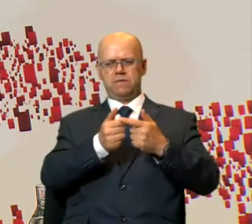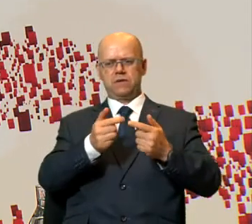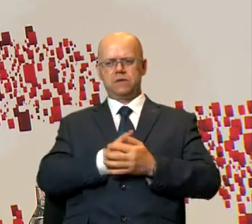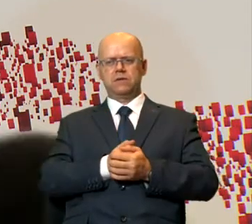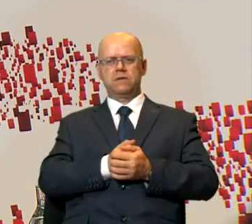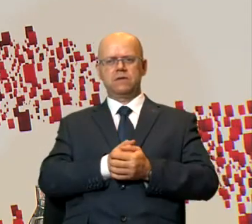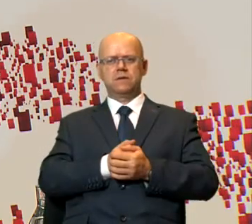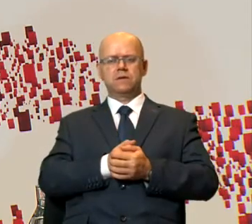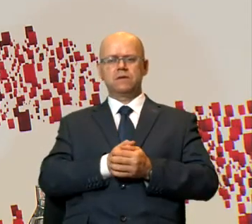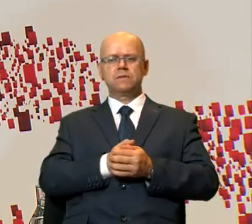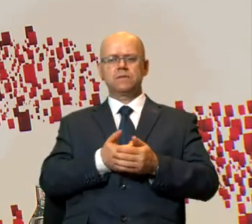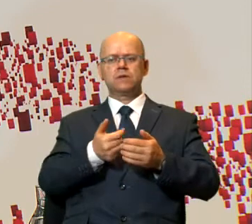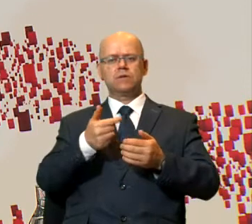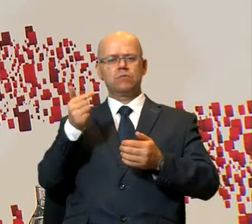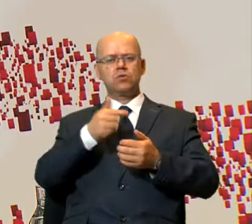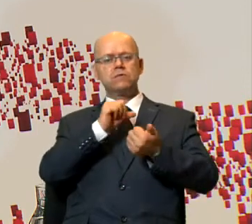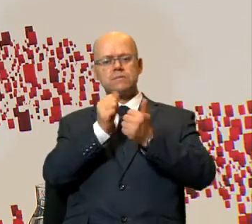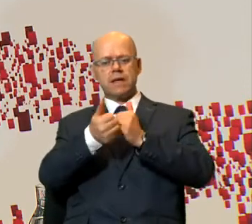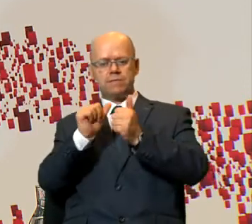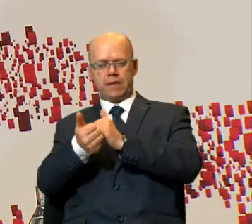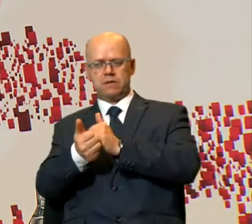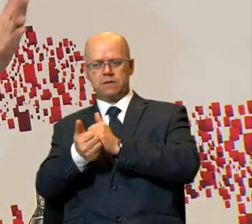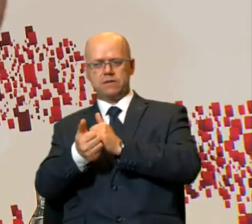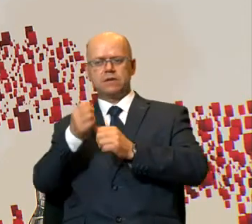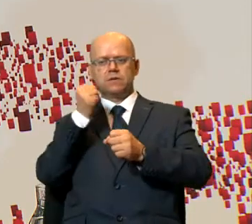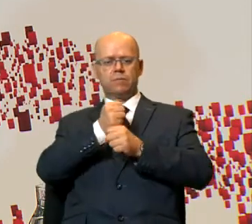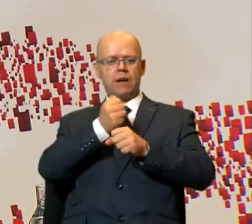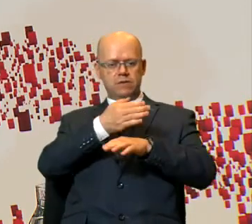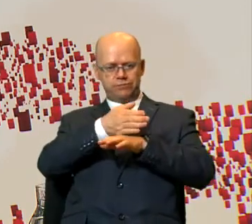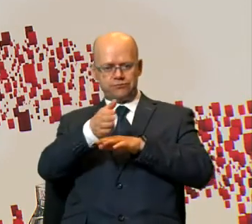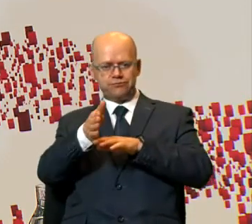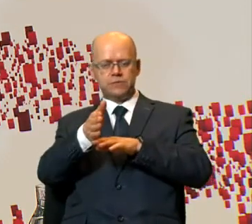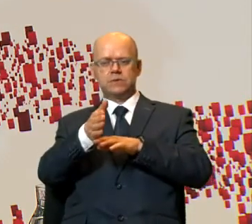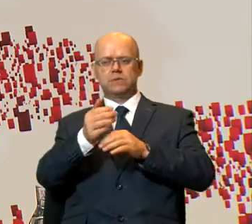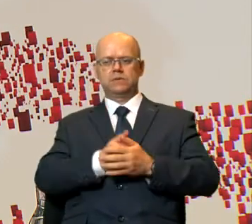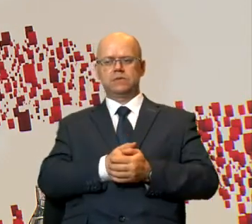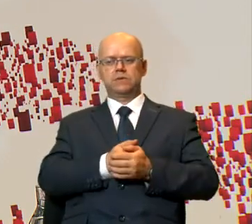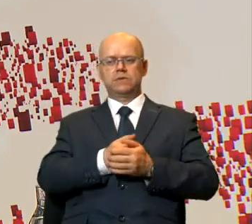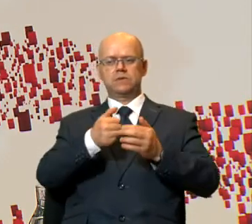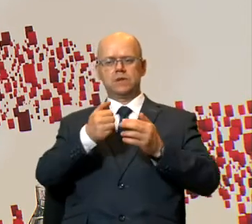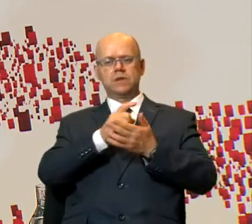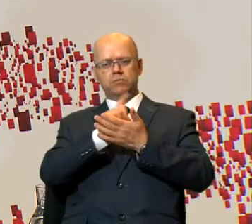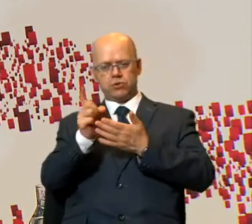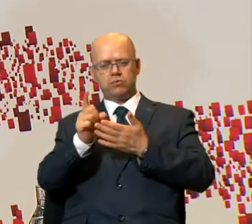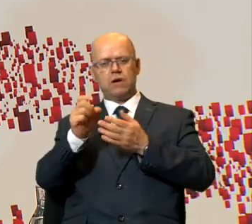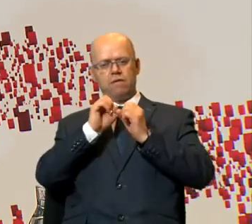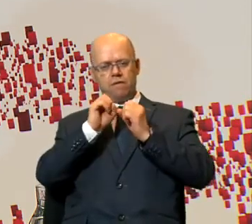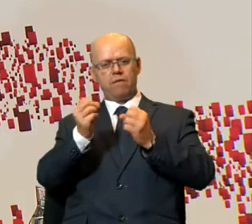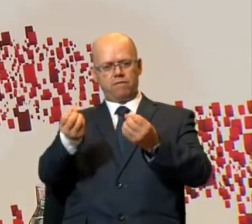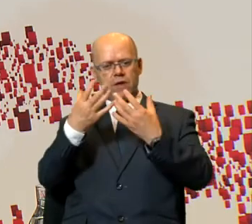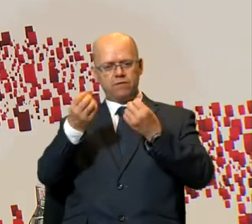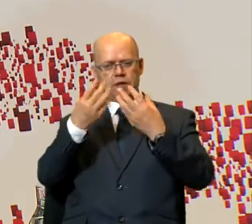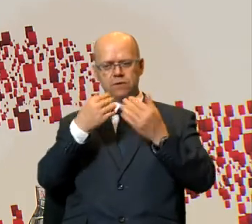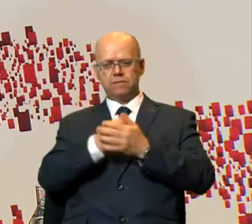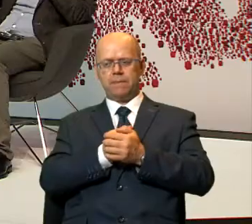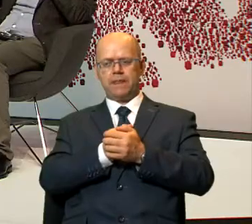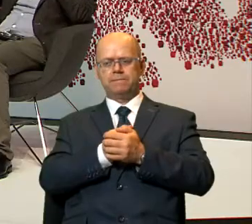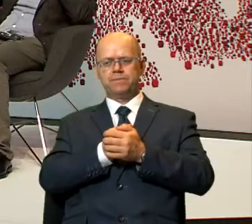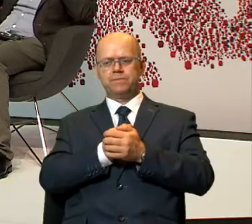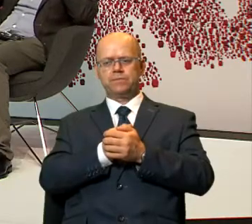i musieliśmy to godzić. Oczywiście czas pracy też się wydłużał, co pewnie ta teoria przyspieszenia świetnie tłumaczy, że profesor